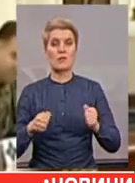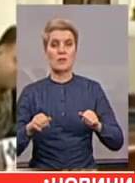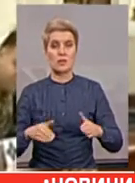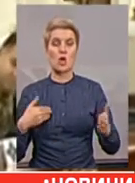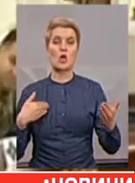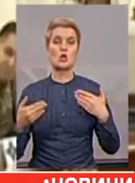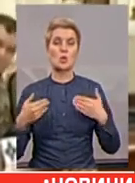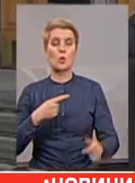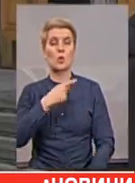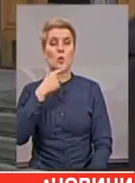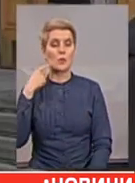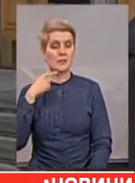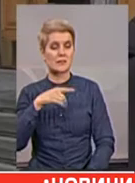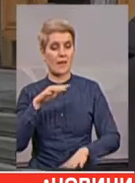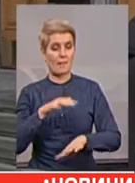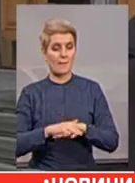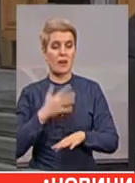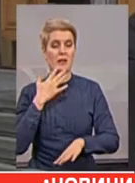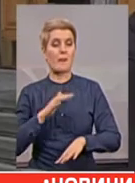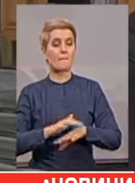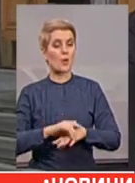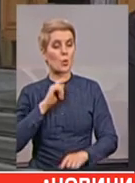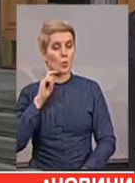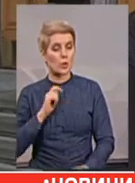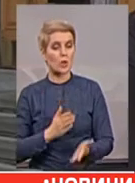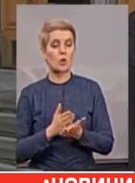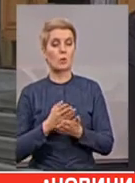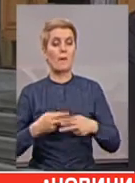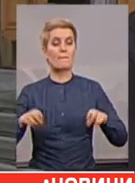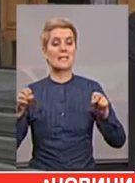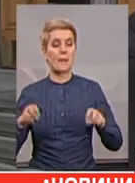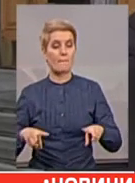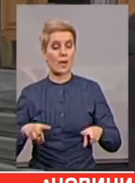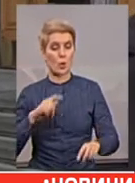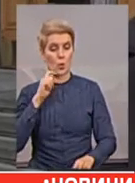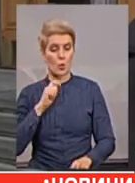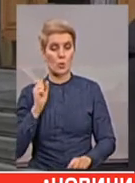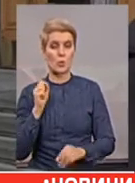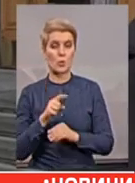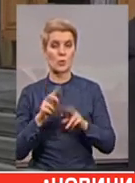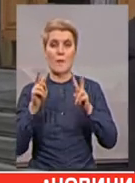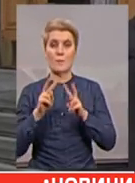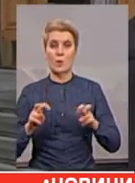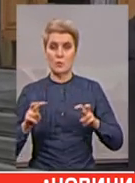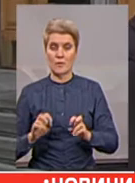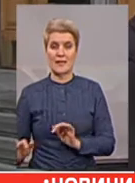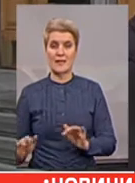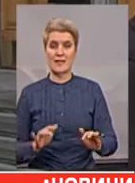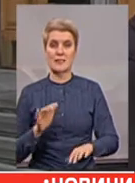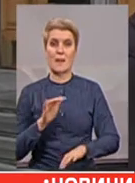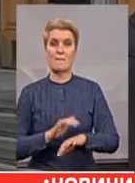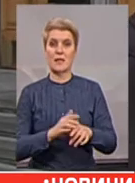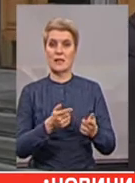щодо російських банків. Національному банку України, Служби безпеки України доручено проаналізувати діяльність банківських установ